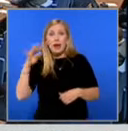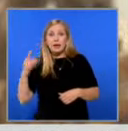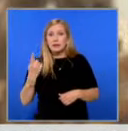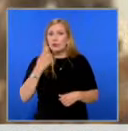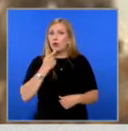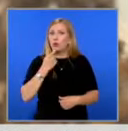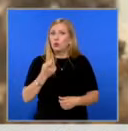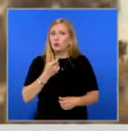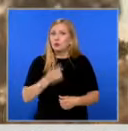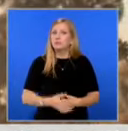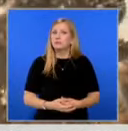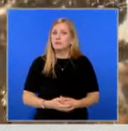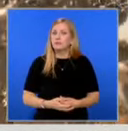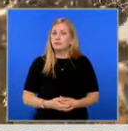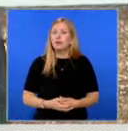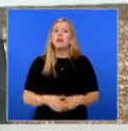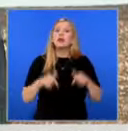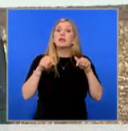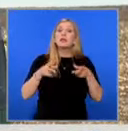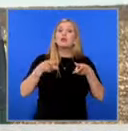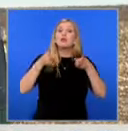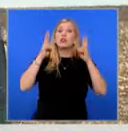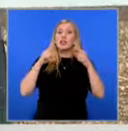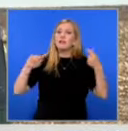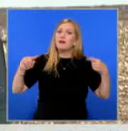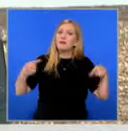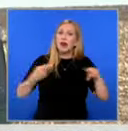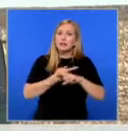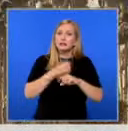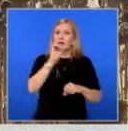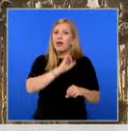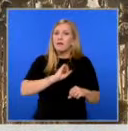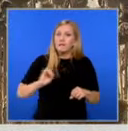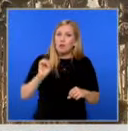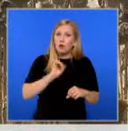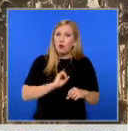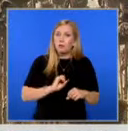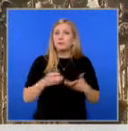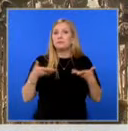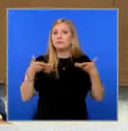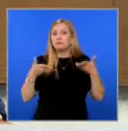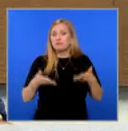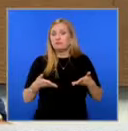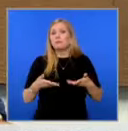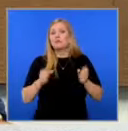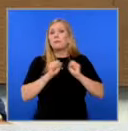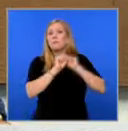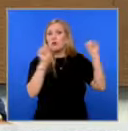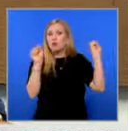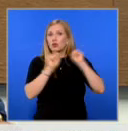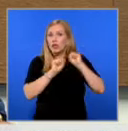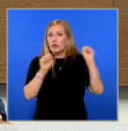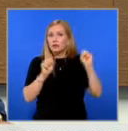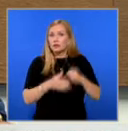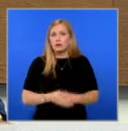година според опозицията днешното решение в разрес с европейските правила и ще доведе до масови протести на земеделци говорим за